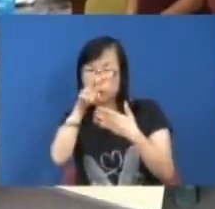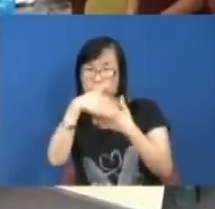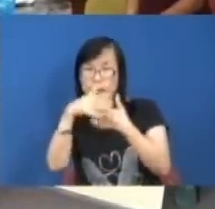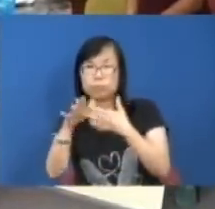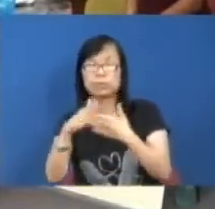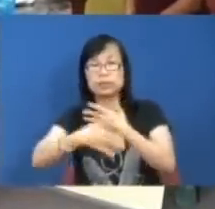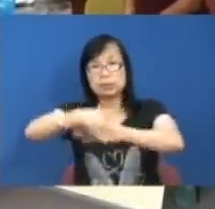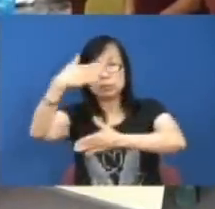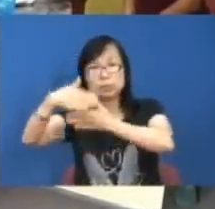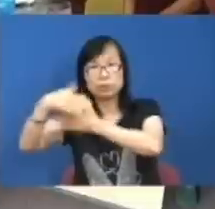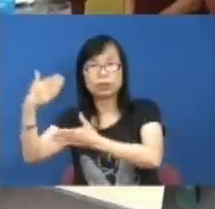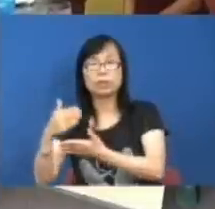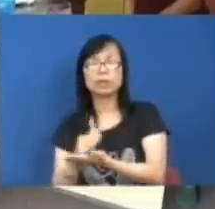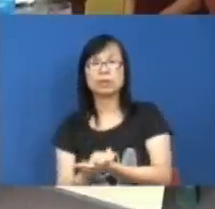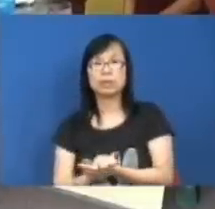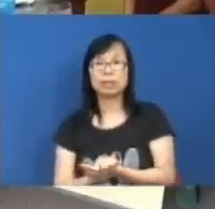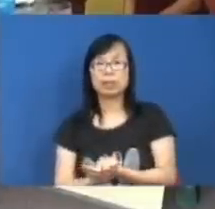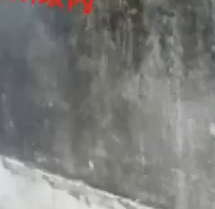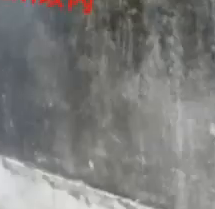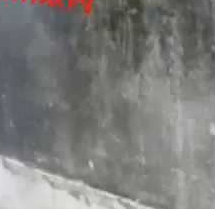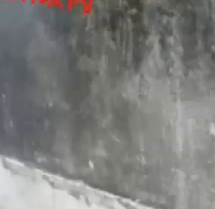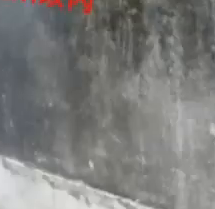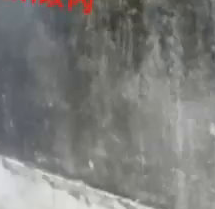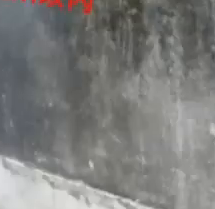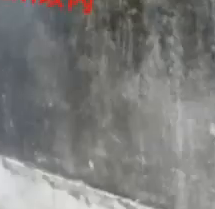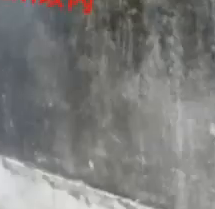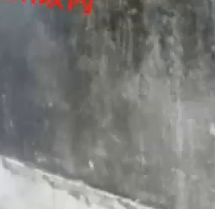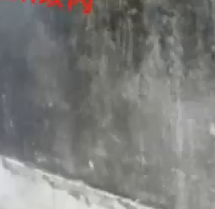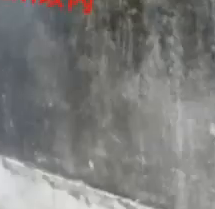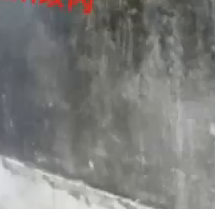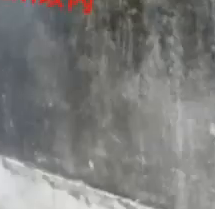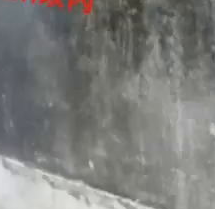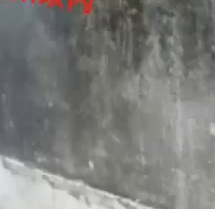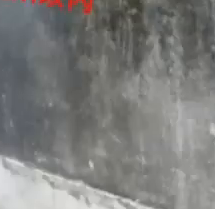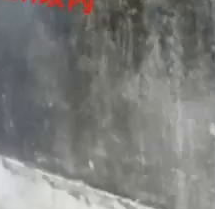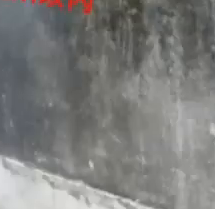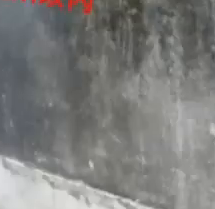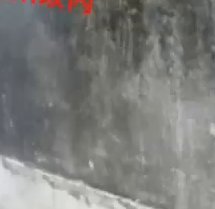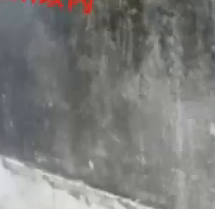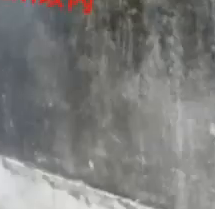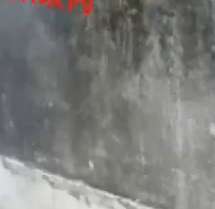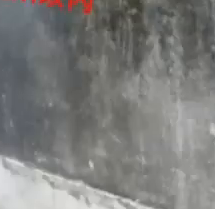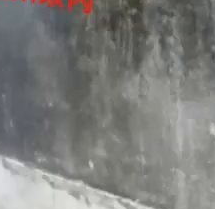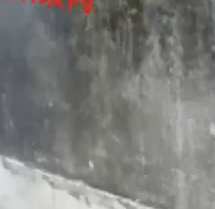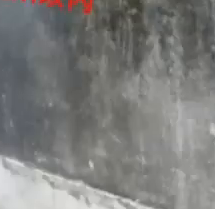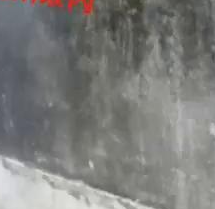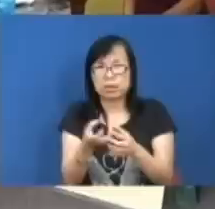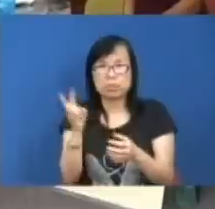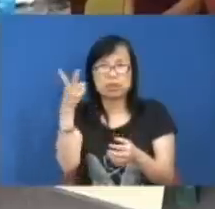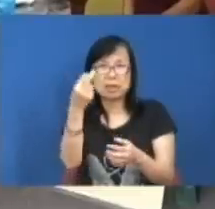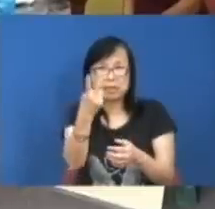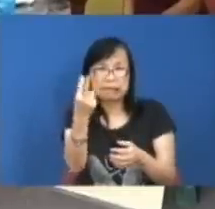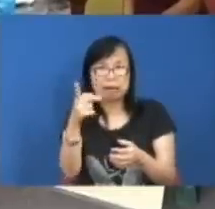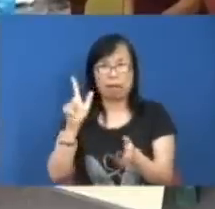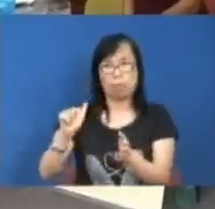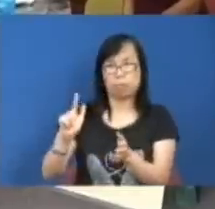啲呢、這個 parapet 係 嘛，即係側邊嗰啲 咧， 就係啦。咁啊，通常都起曬啲青苔啊、污跡啊，